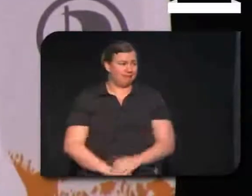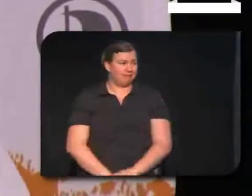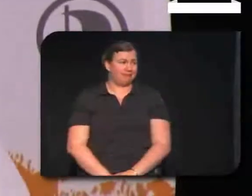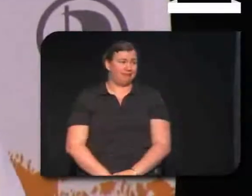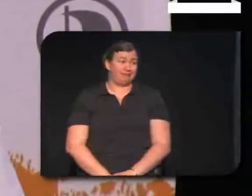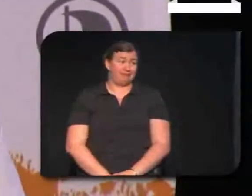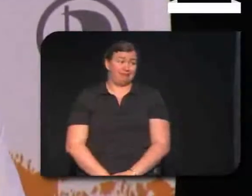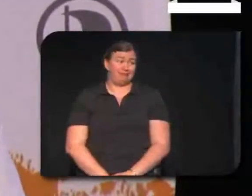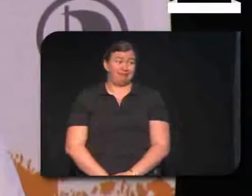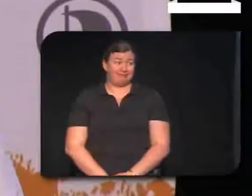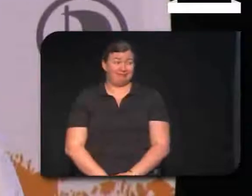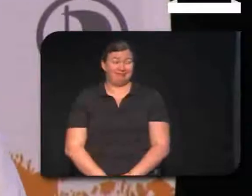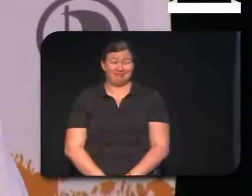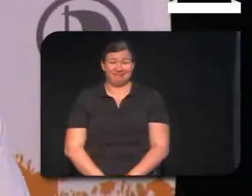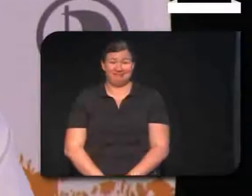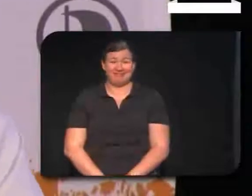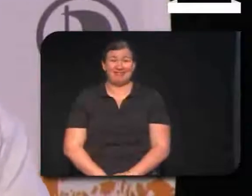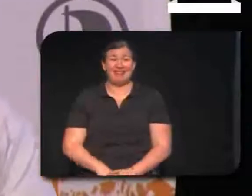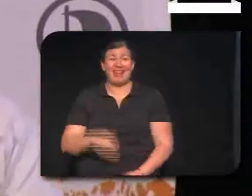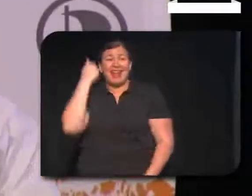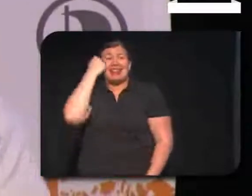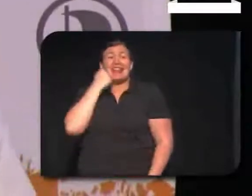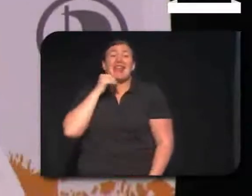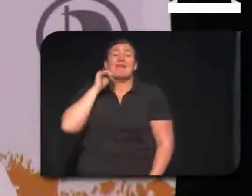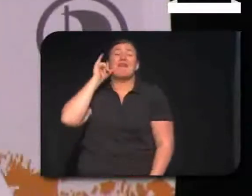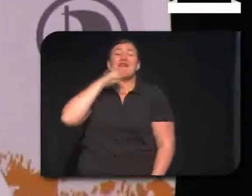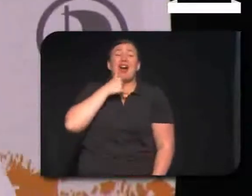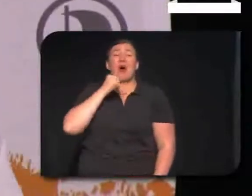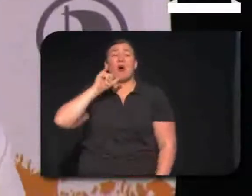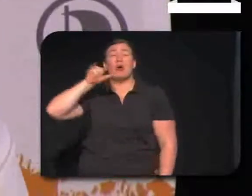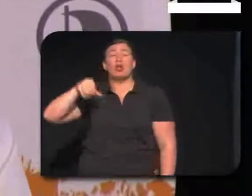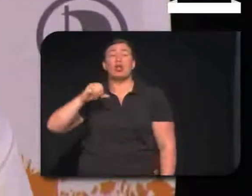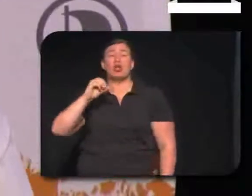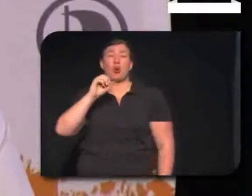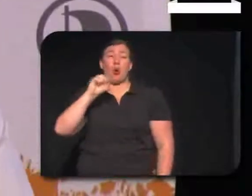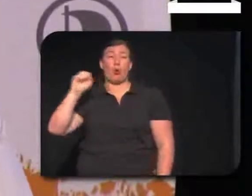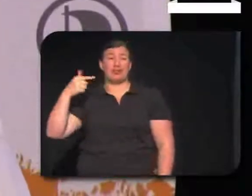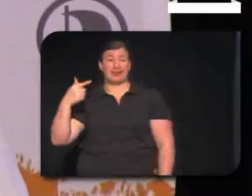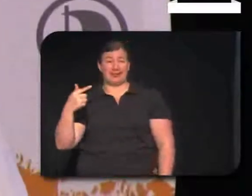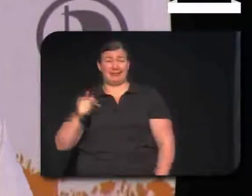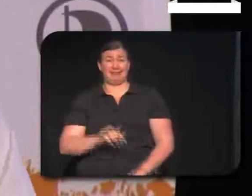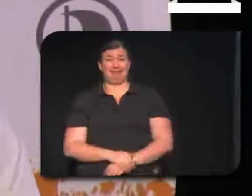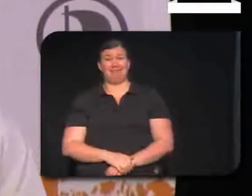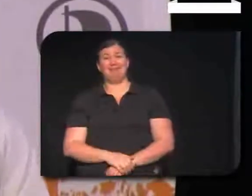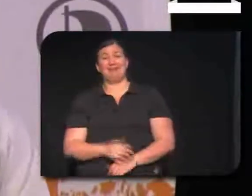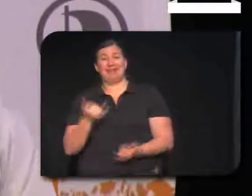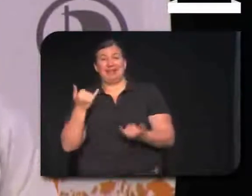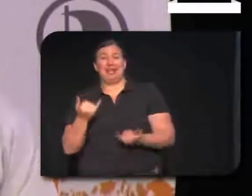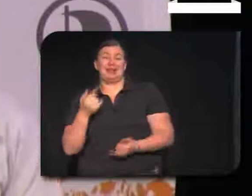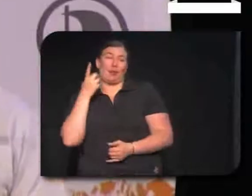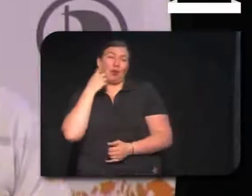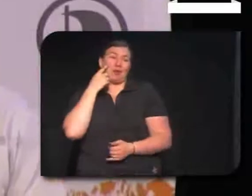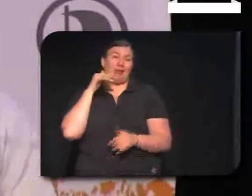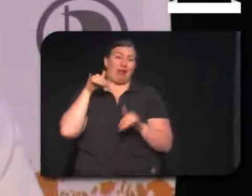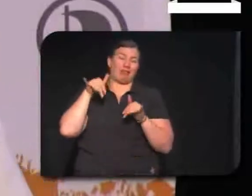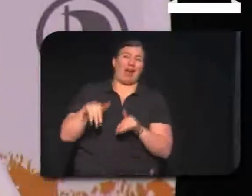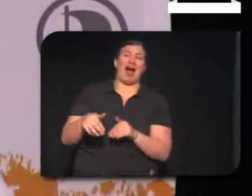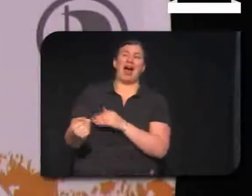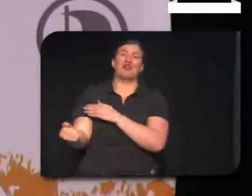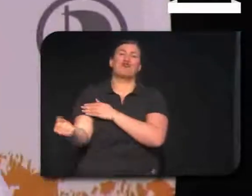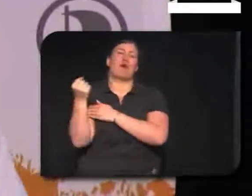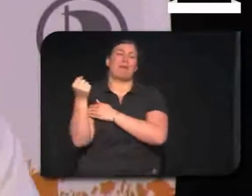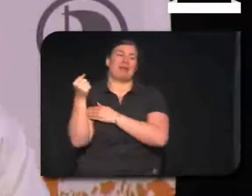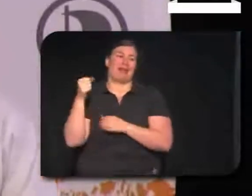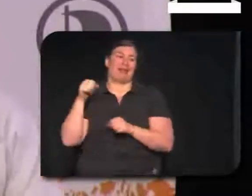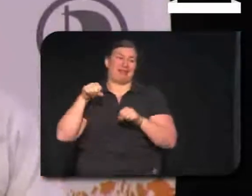liebe Frau Jost liebe Frau Jost sie sind ja jetzt da als kompetenzkraft der